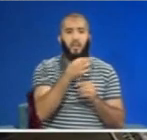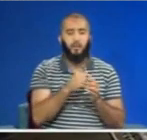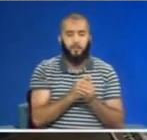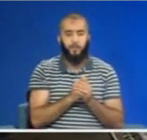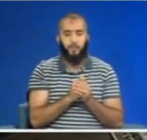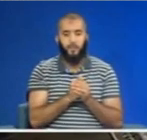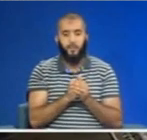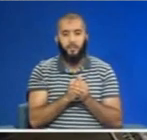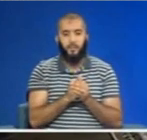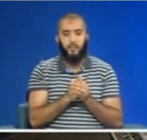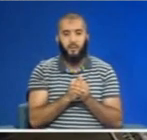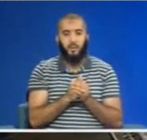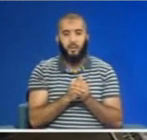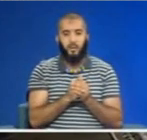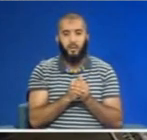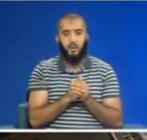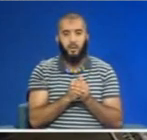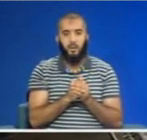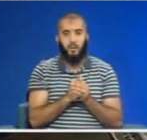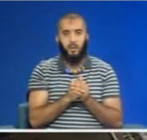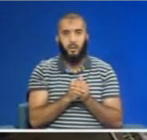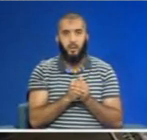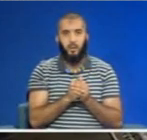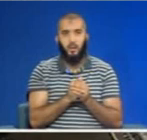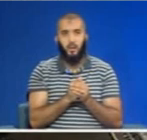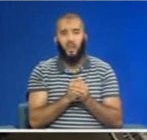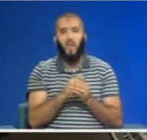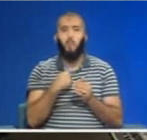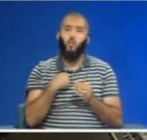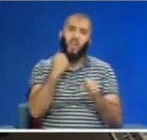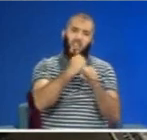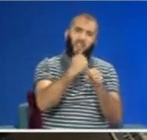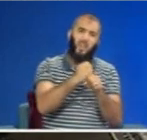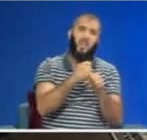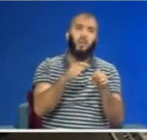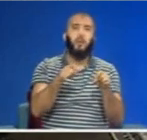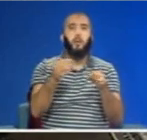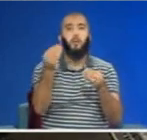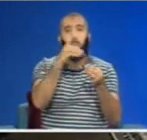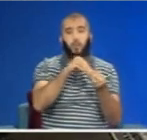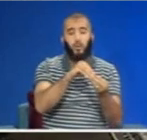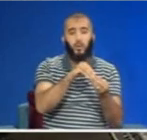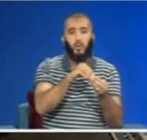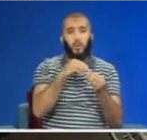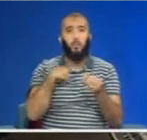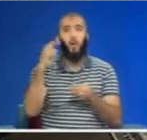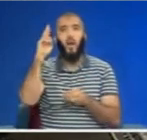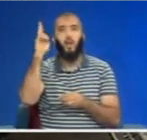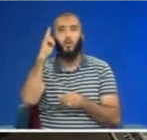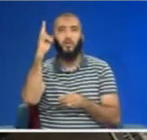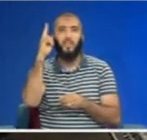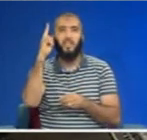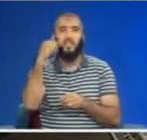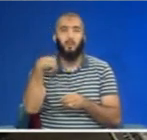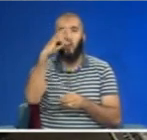أعيدي السؤال. قلت لك في وقت الضغط تاع الخدمة والقراية حلفت ما نكمل قرايتي ومن بعد ندميت على